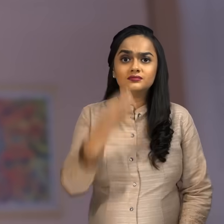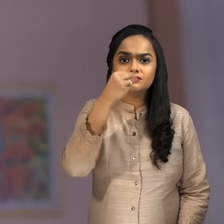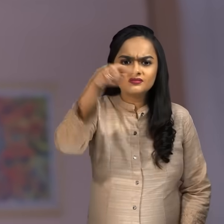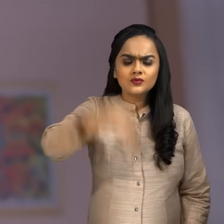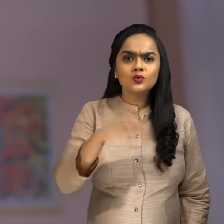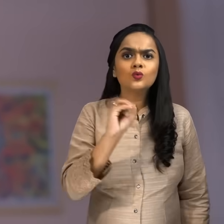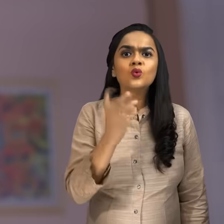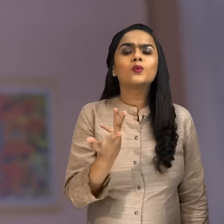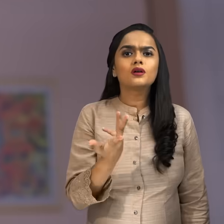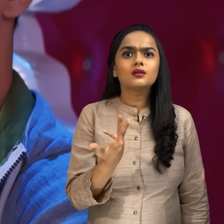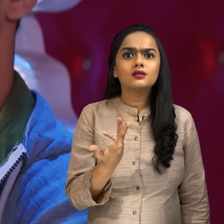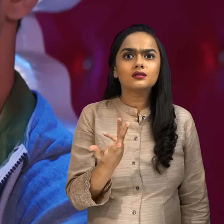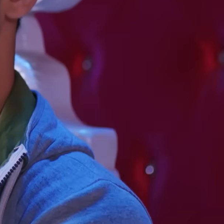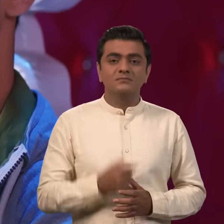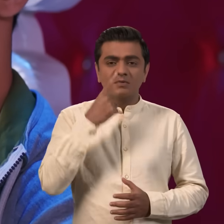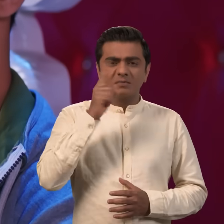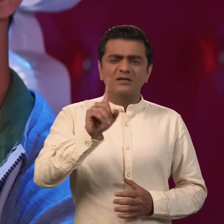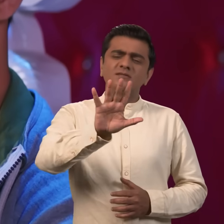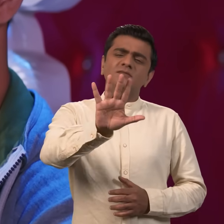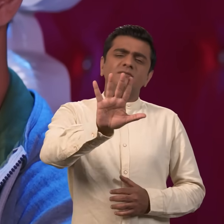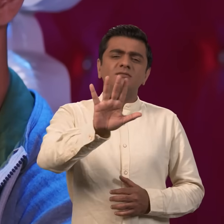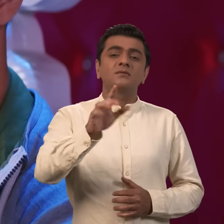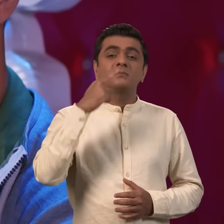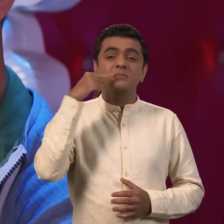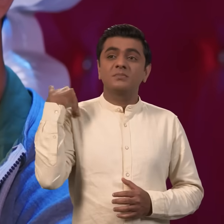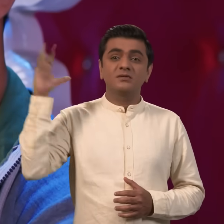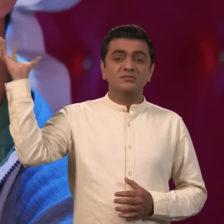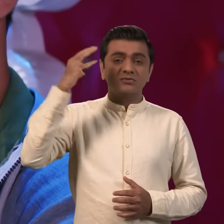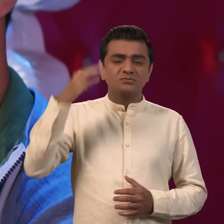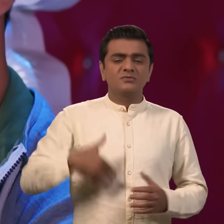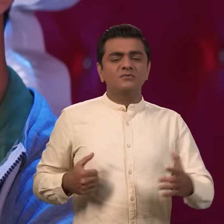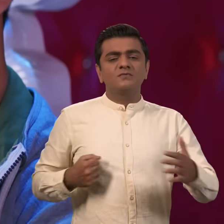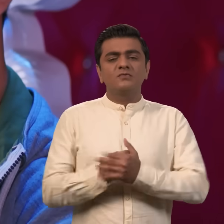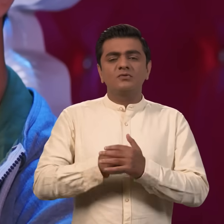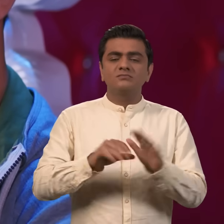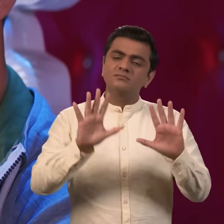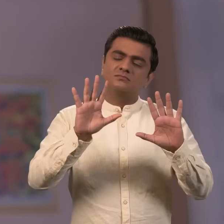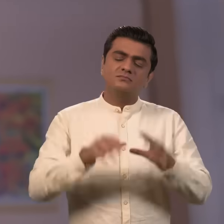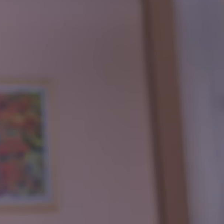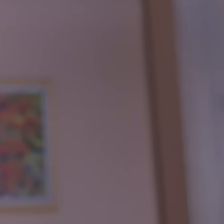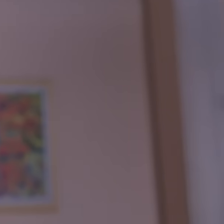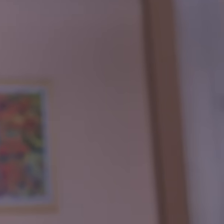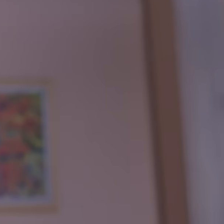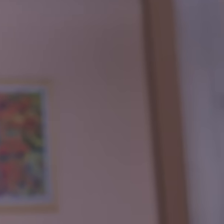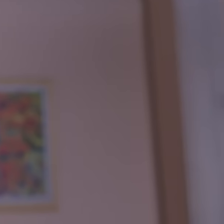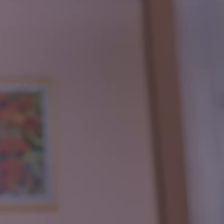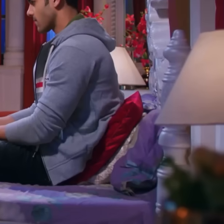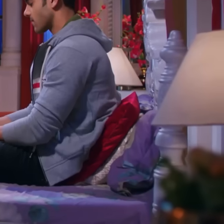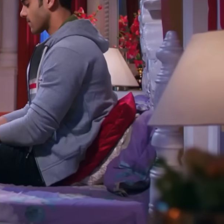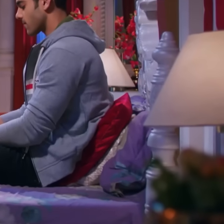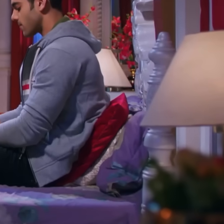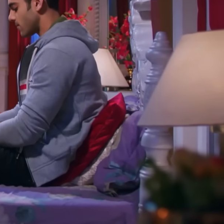तुम खाना खाने के लिए नीचे क्यों नहीं आए? बस माँ, वो भैया की डांट से पेट भर गया।